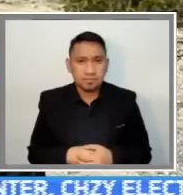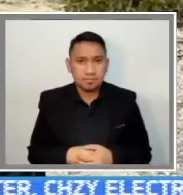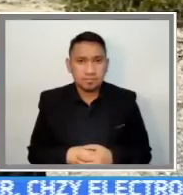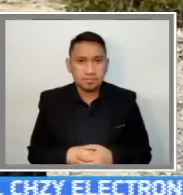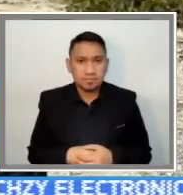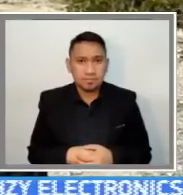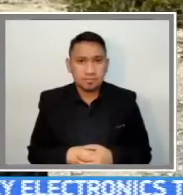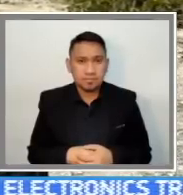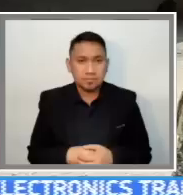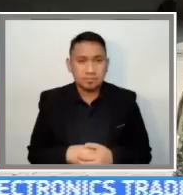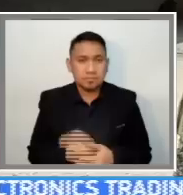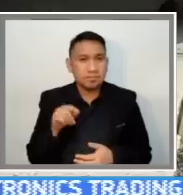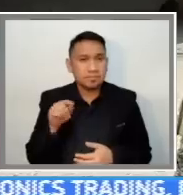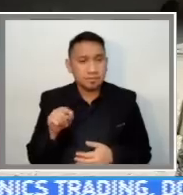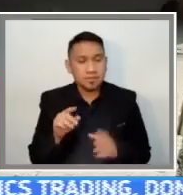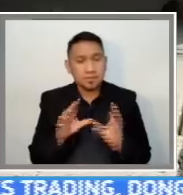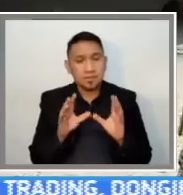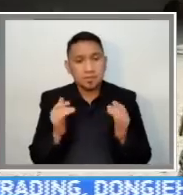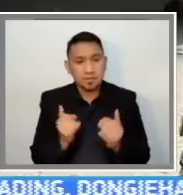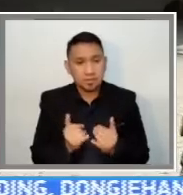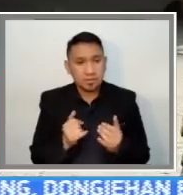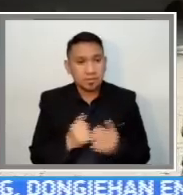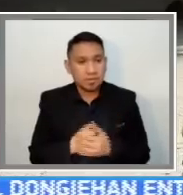ng company ng